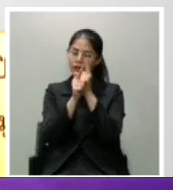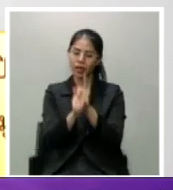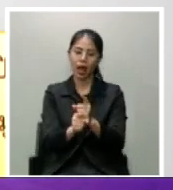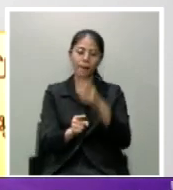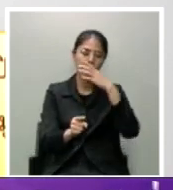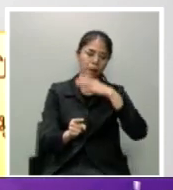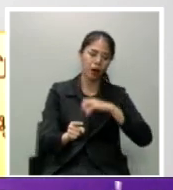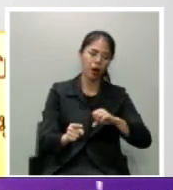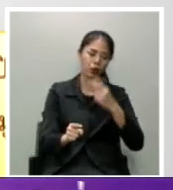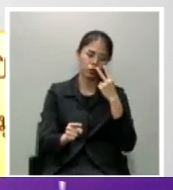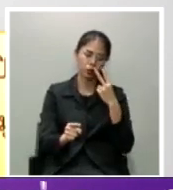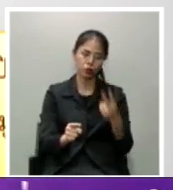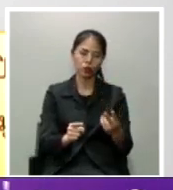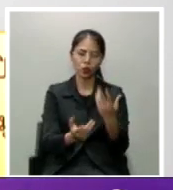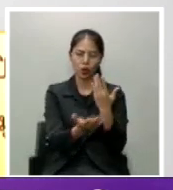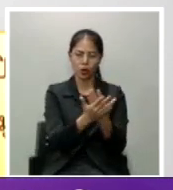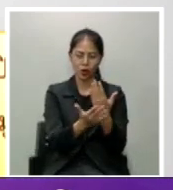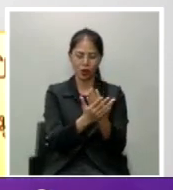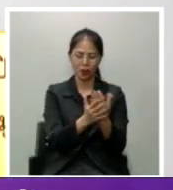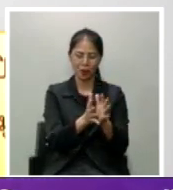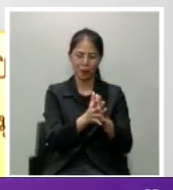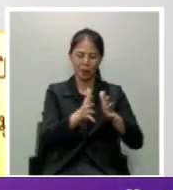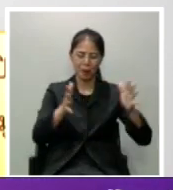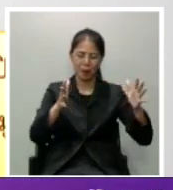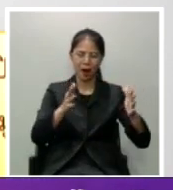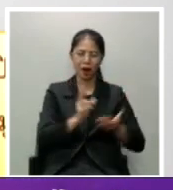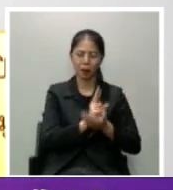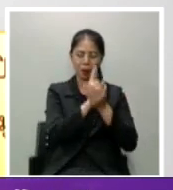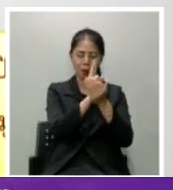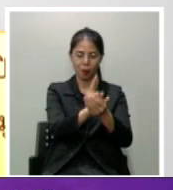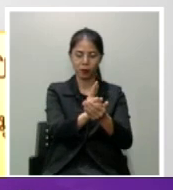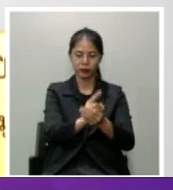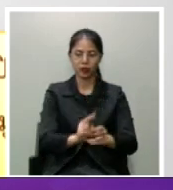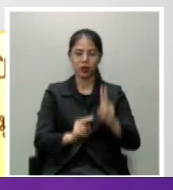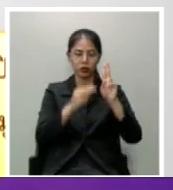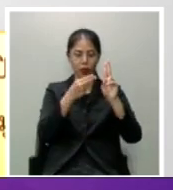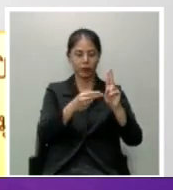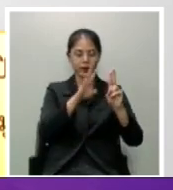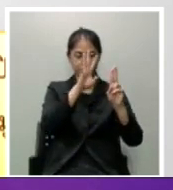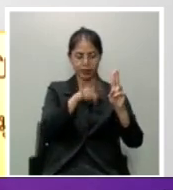เนี่ยเห็นจะเป็นยอดสินบนนำจับที่ใหญ่ที่สุดในประเทศไทยนะ